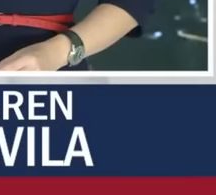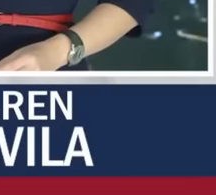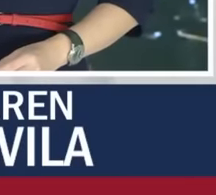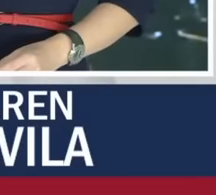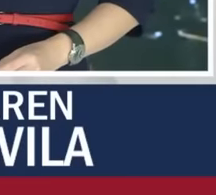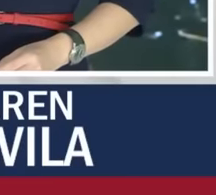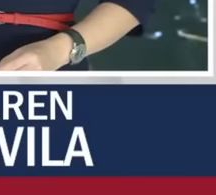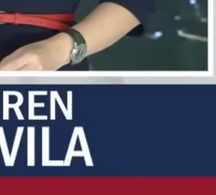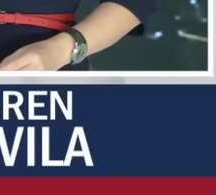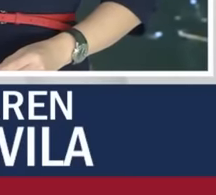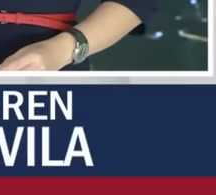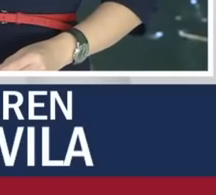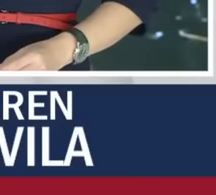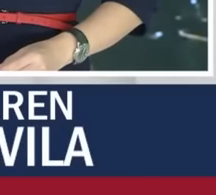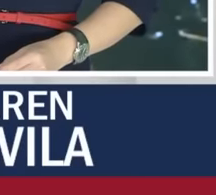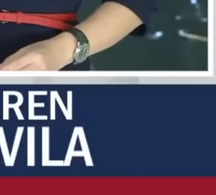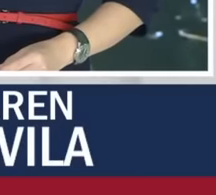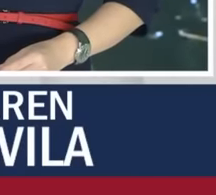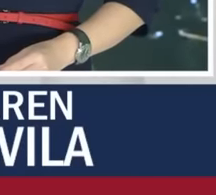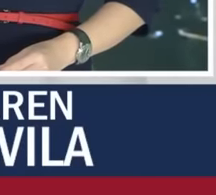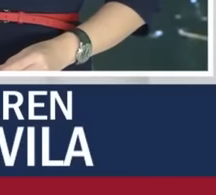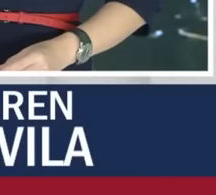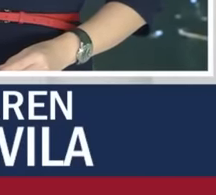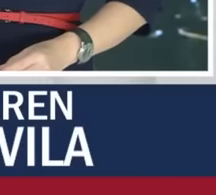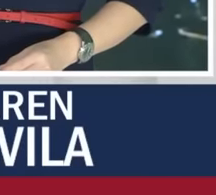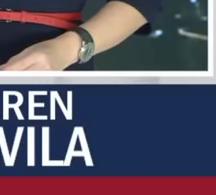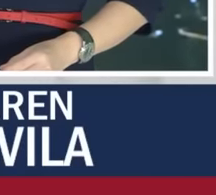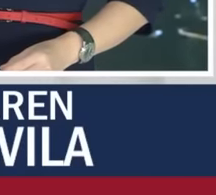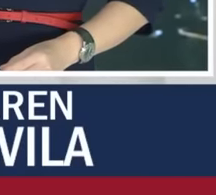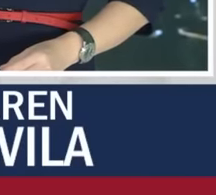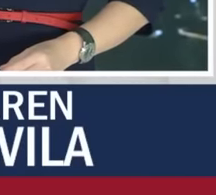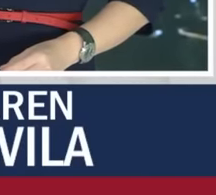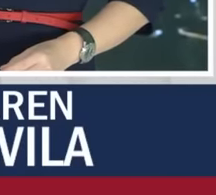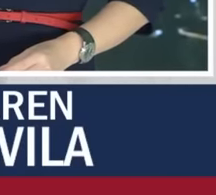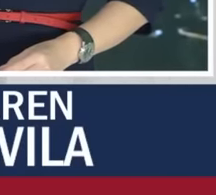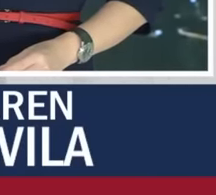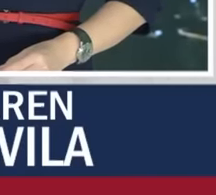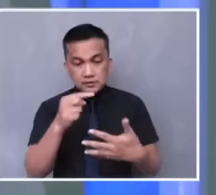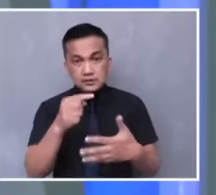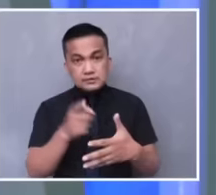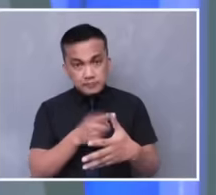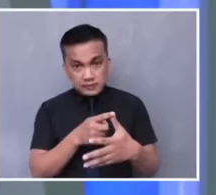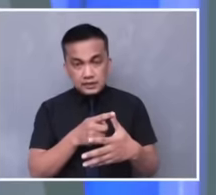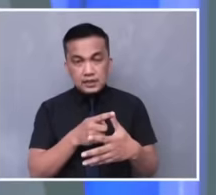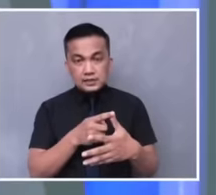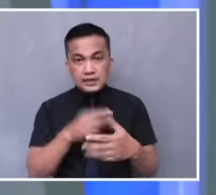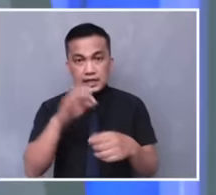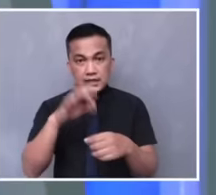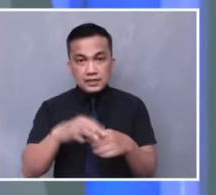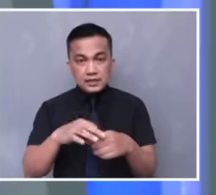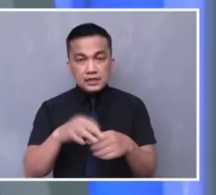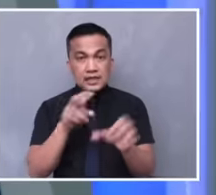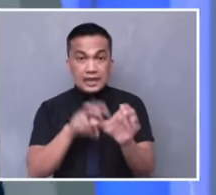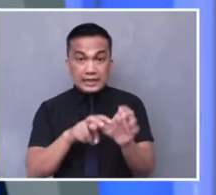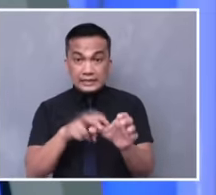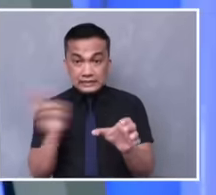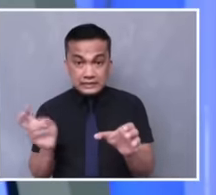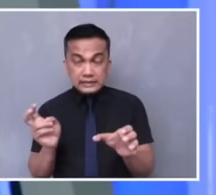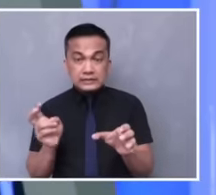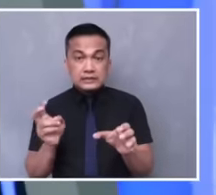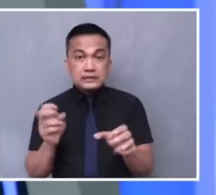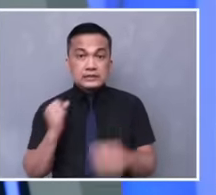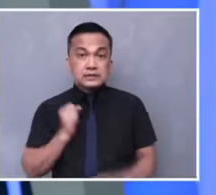Magandang gabi, bayan! Simulan natin ang balitaan sa halalan. Aatras na si Senador Bongo sa